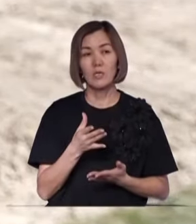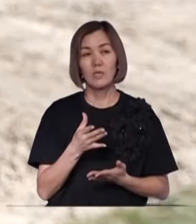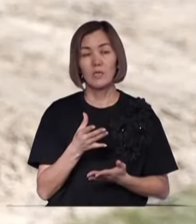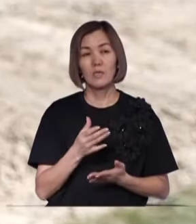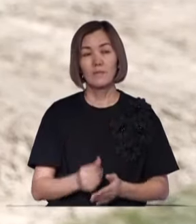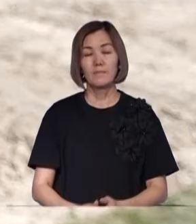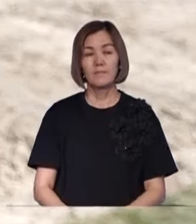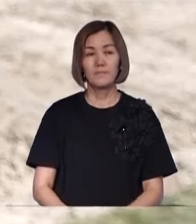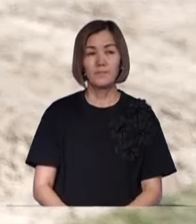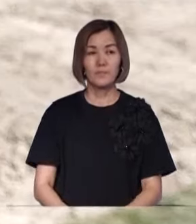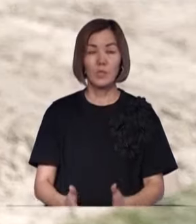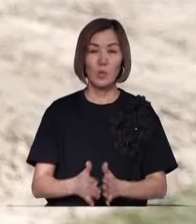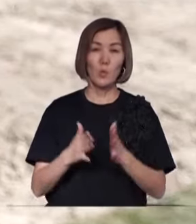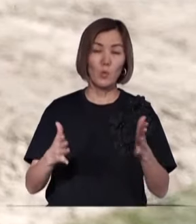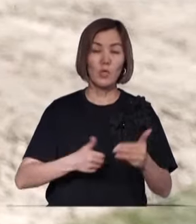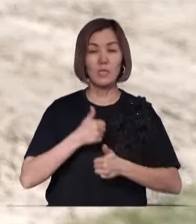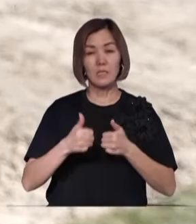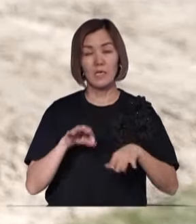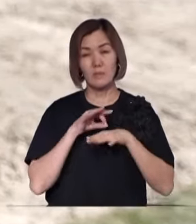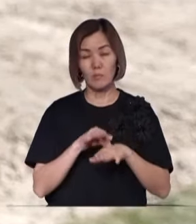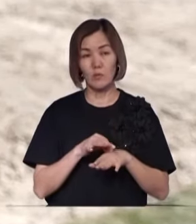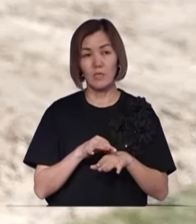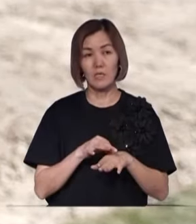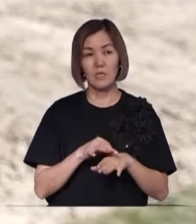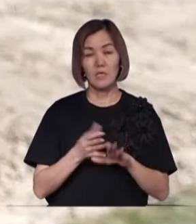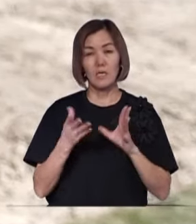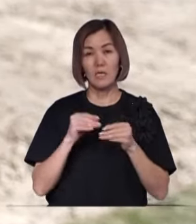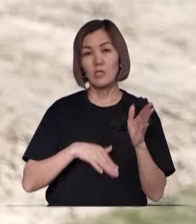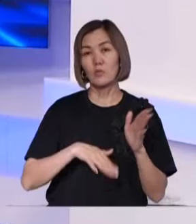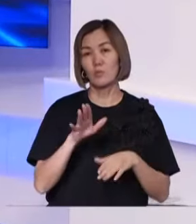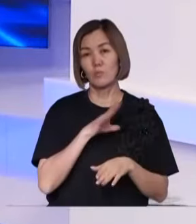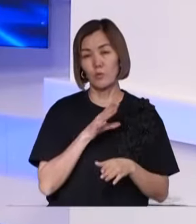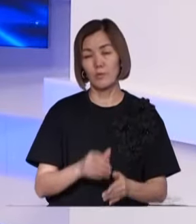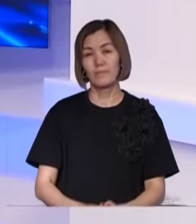жарыста. Үлкен сайыс болды, үлкен нәтиже көрсеттік.